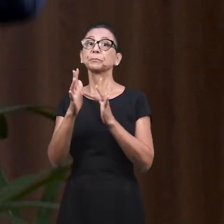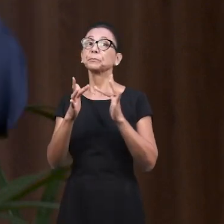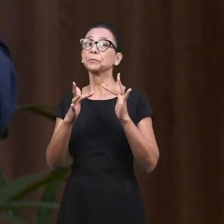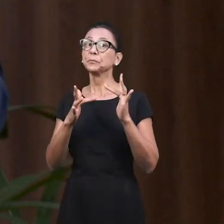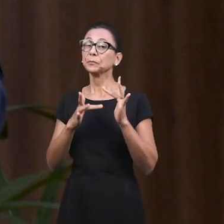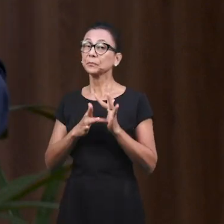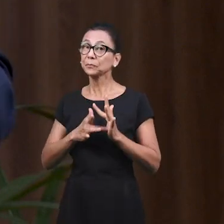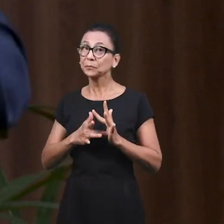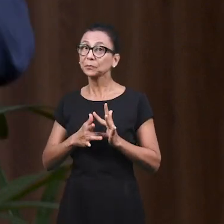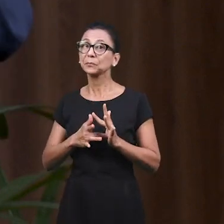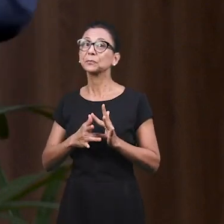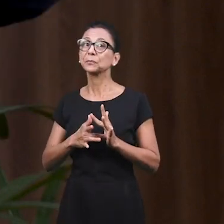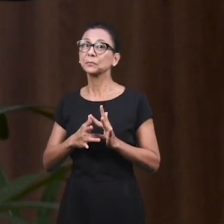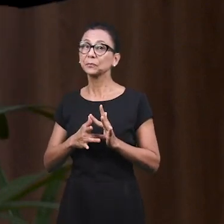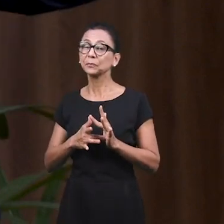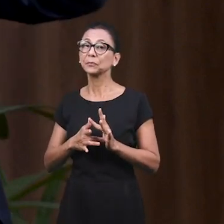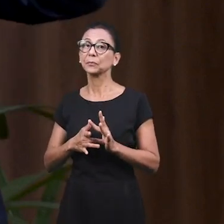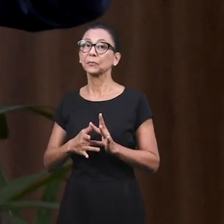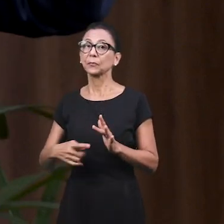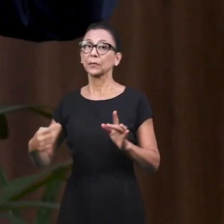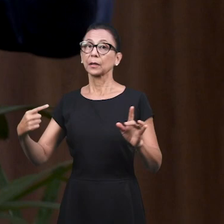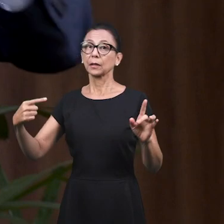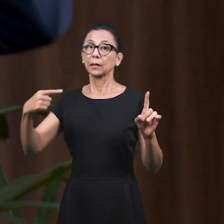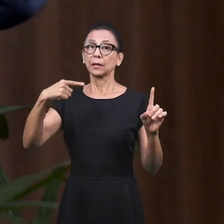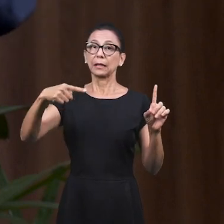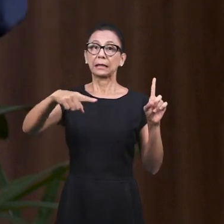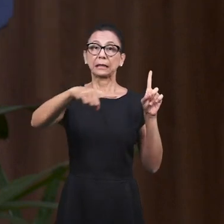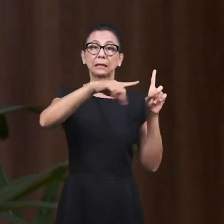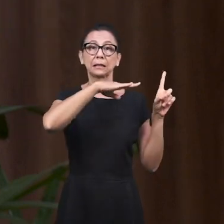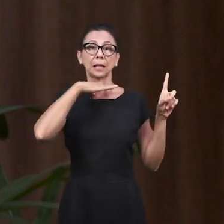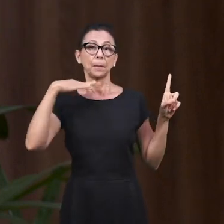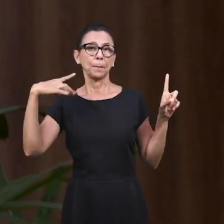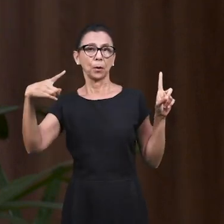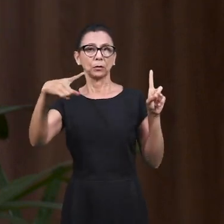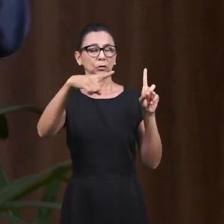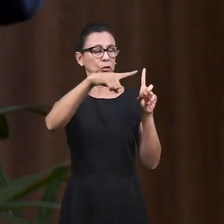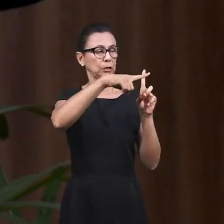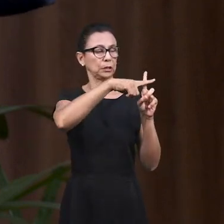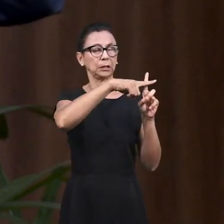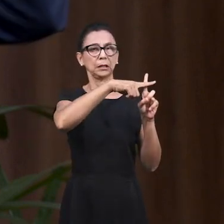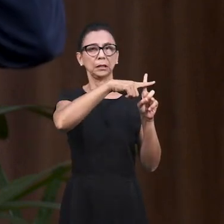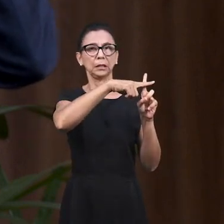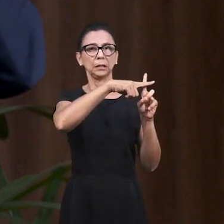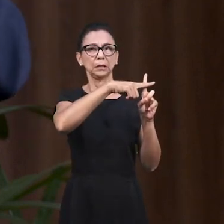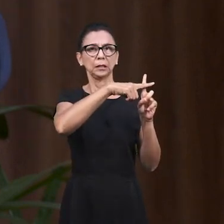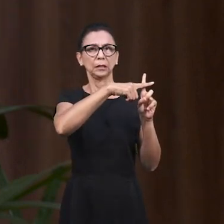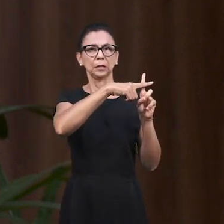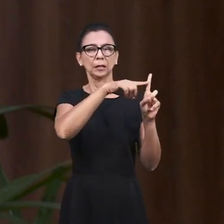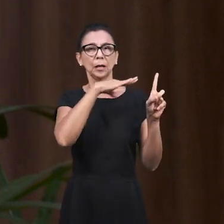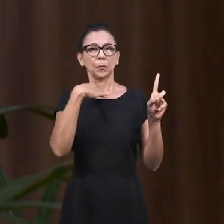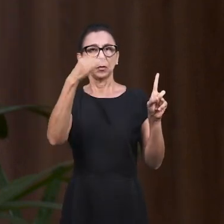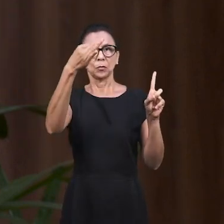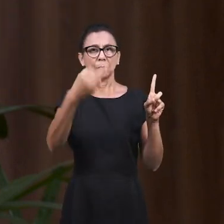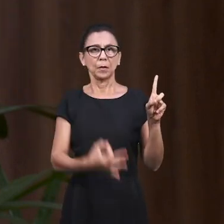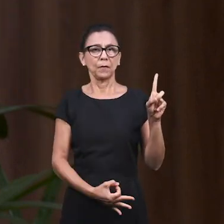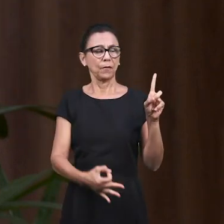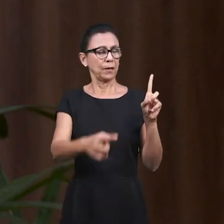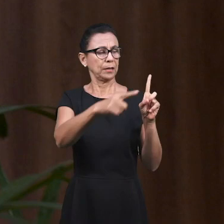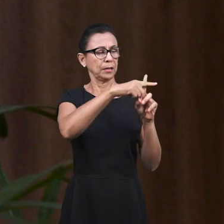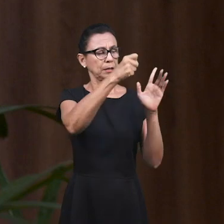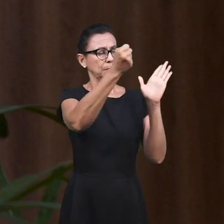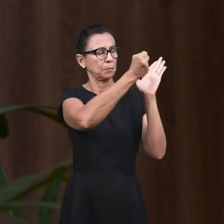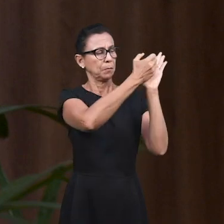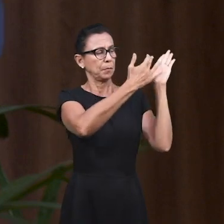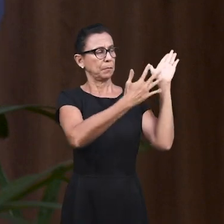été consumé à la croix. Le sacrifice parfait dans le sang versé et